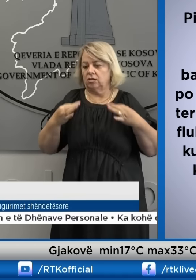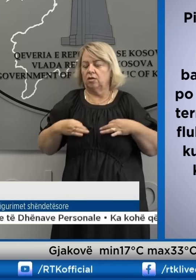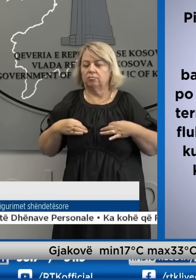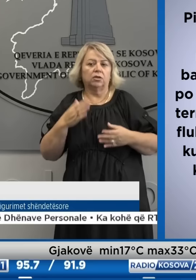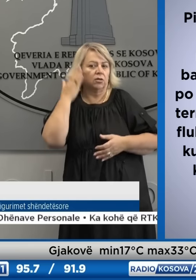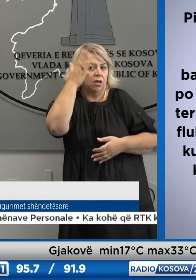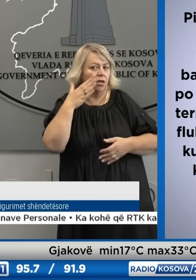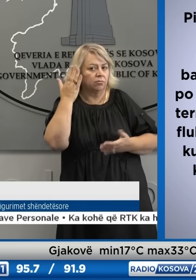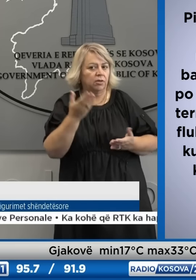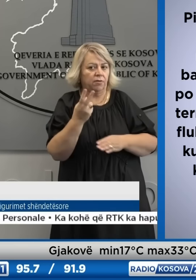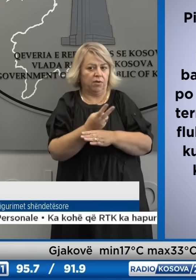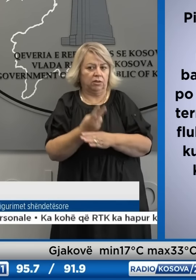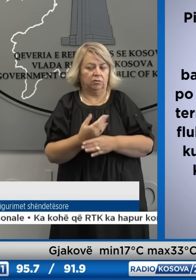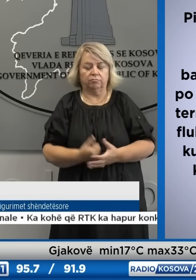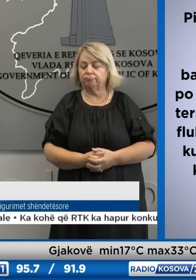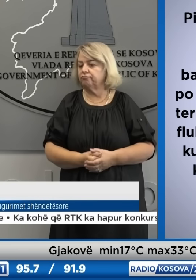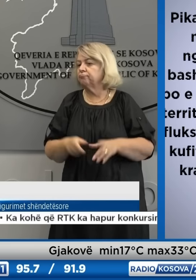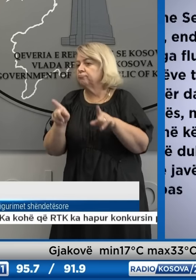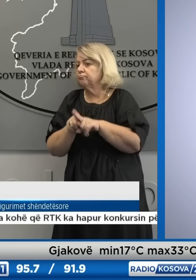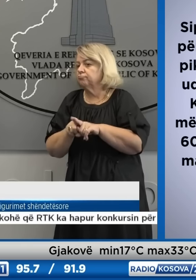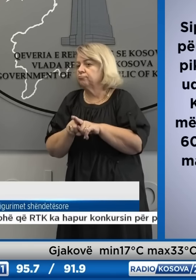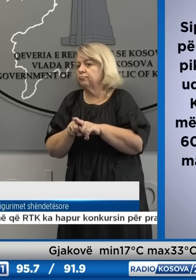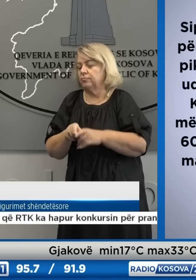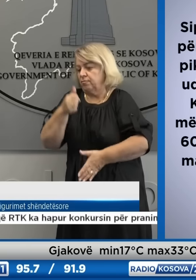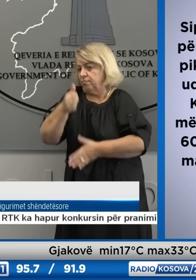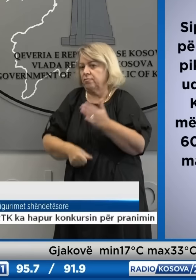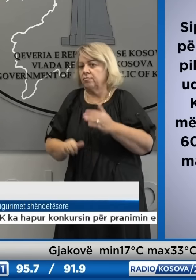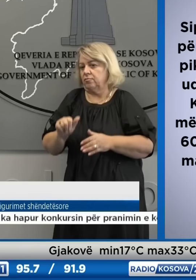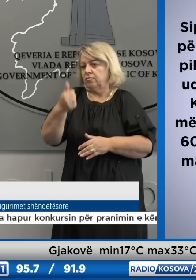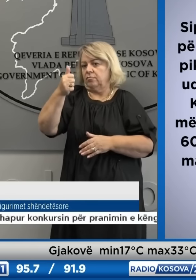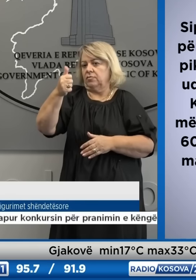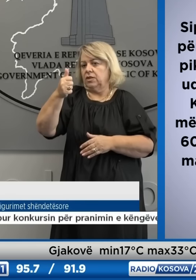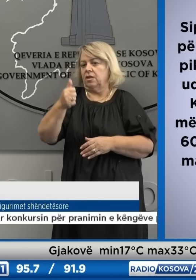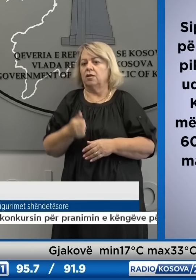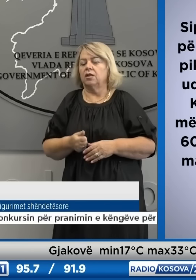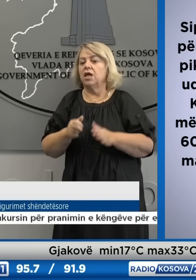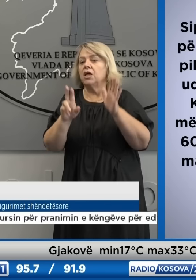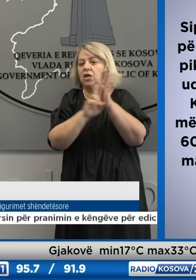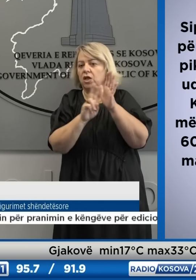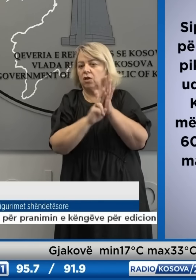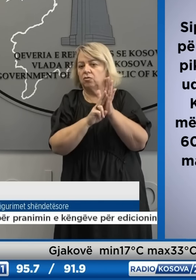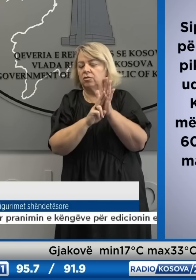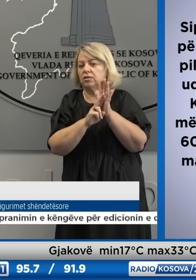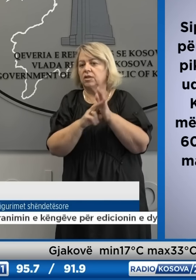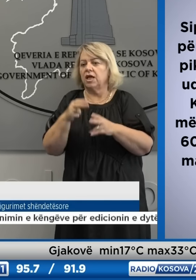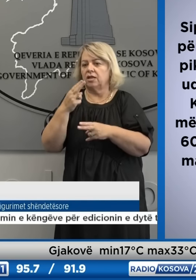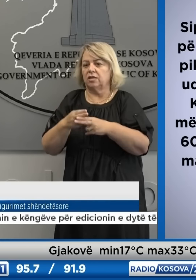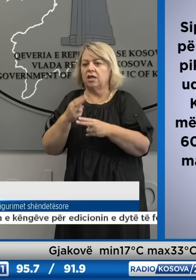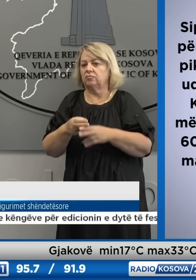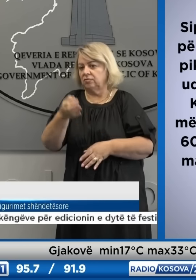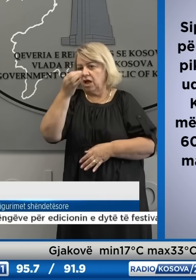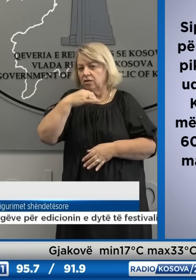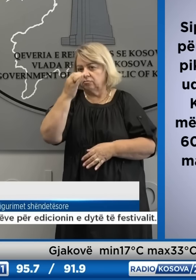të ardhmen e vendit. Po ashtu, për herë të parë, përcaktohen edhe rregullat për listën e bardhave